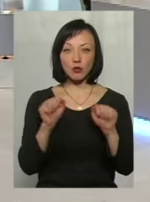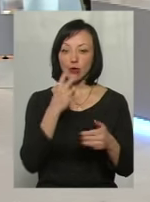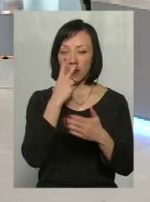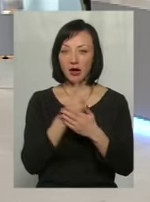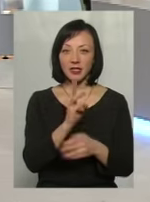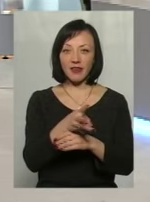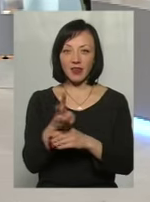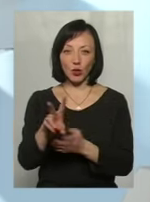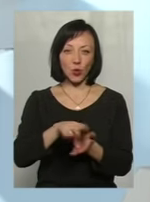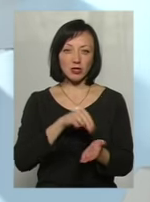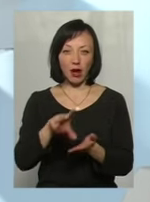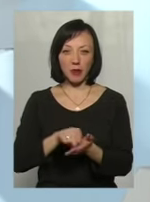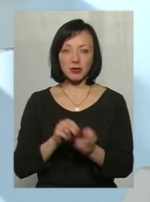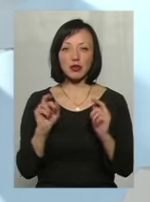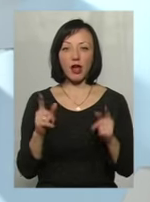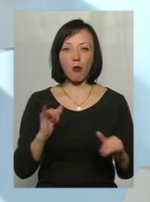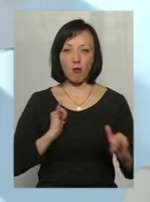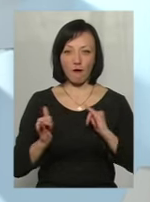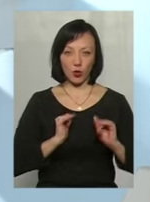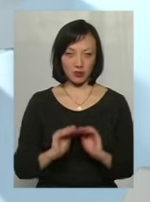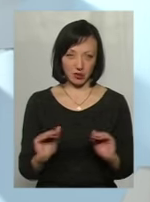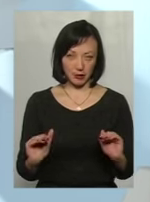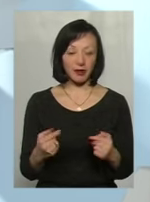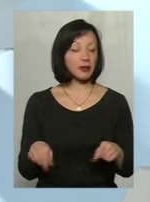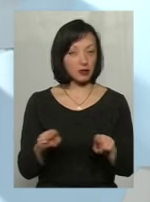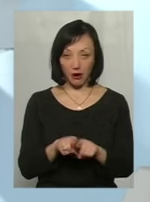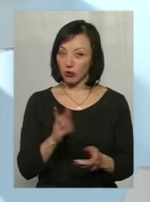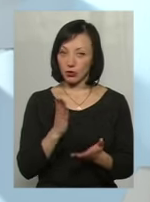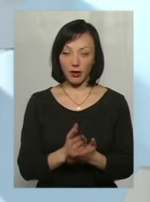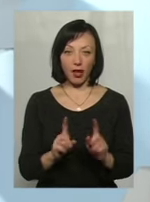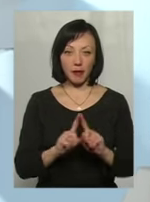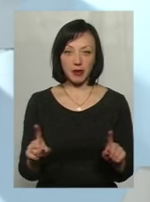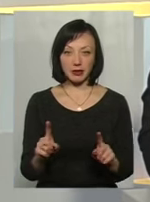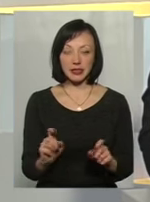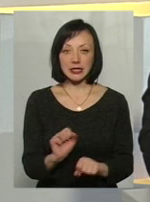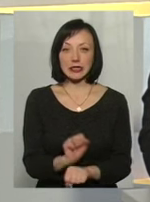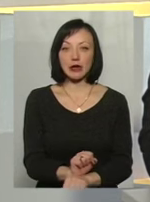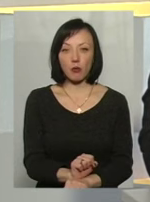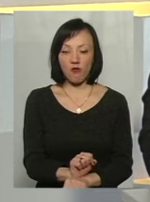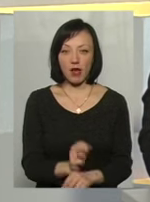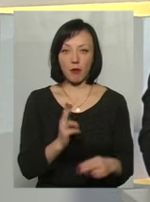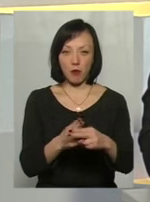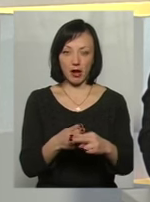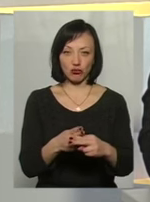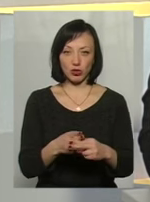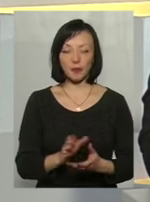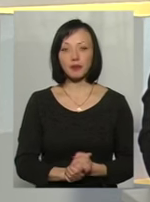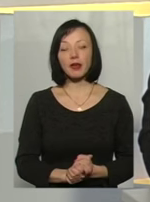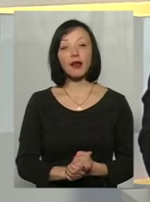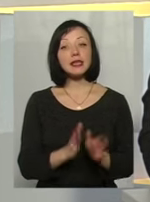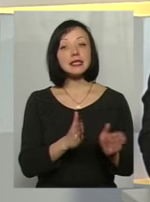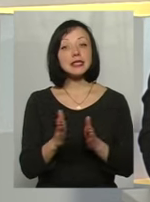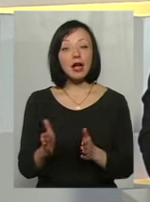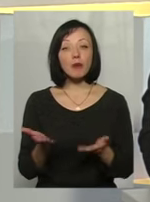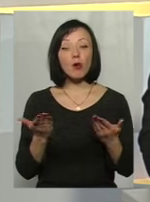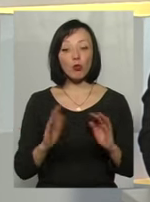різні відеозаписи, як поводяться діти. Це також є елемент такий стримування, так, і упередження. Та система, яку